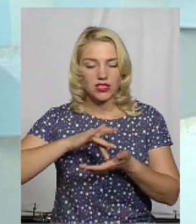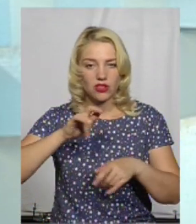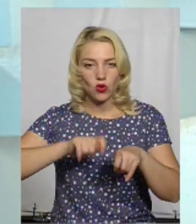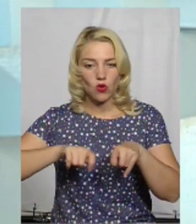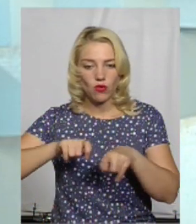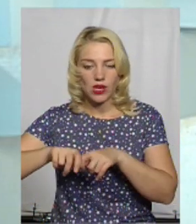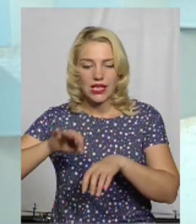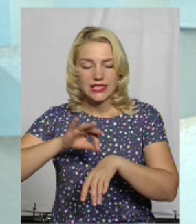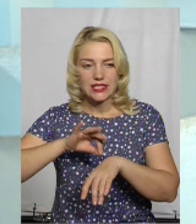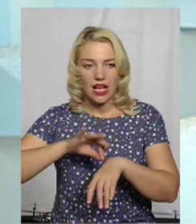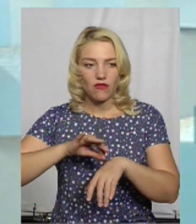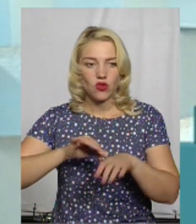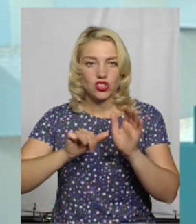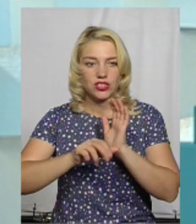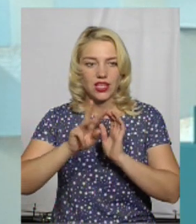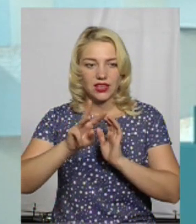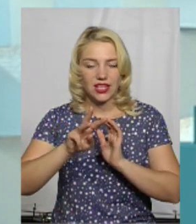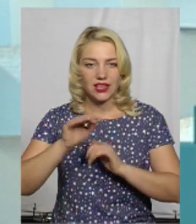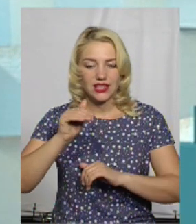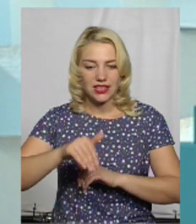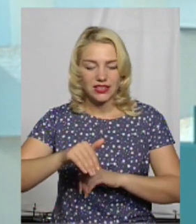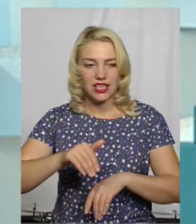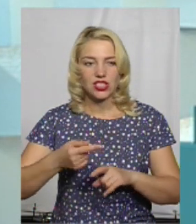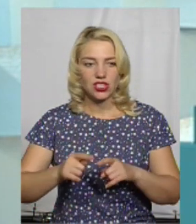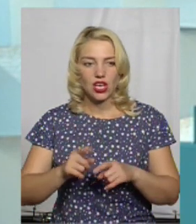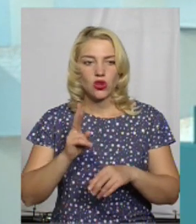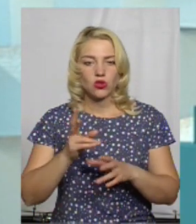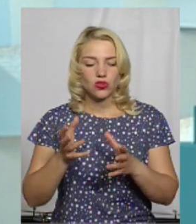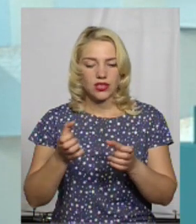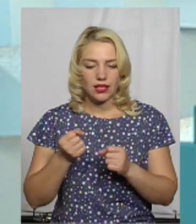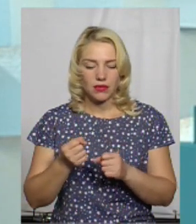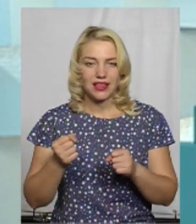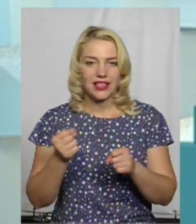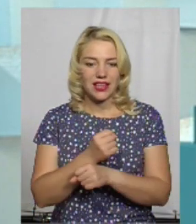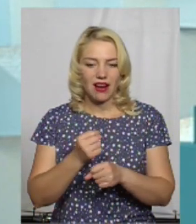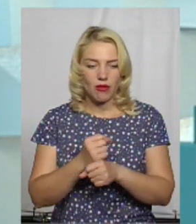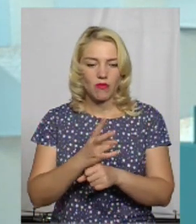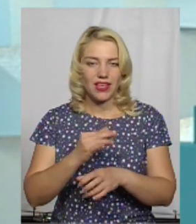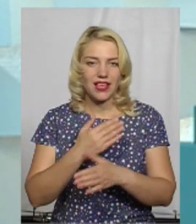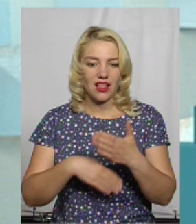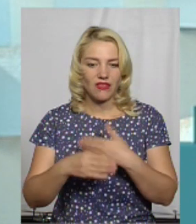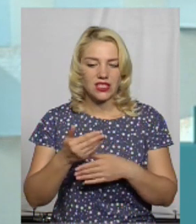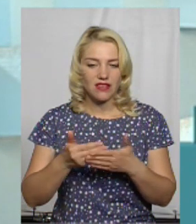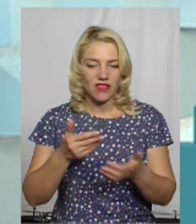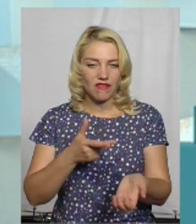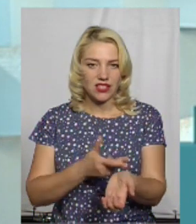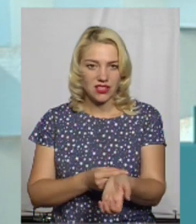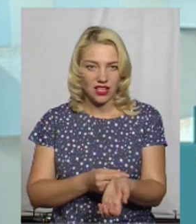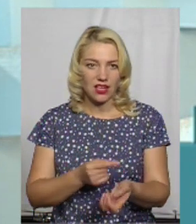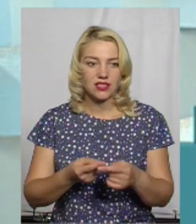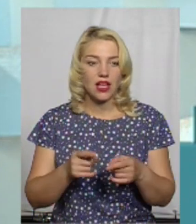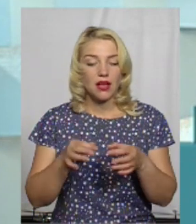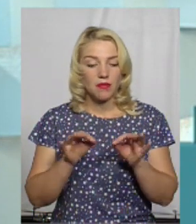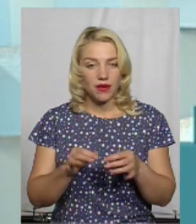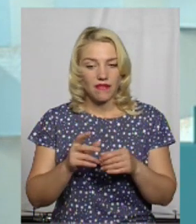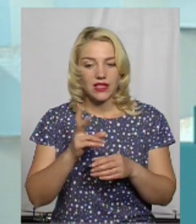контролю захворювань, 63 тисячі дітей отримали травми і каліцтва від вакцинації. При цьому, щоправда,